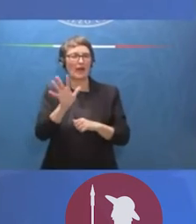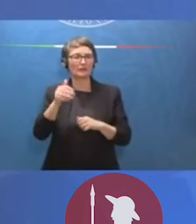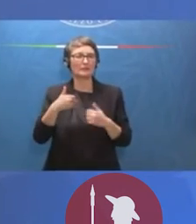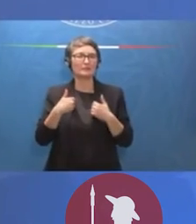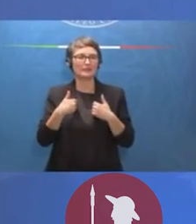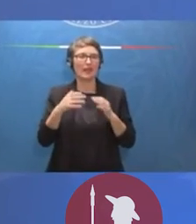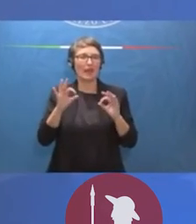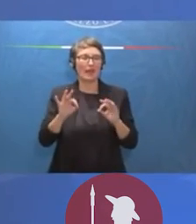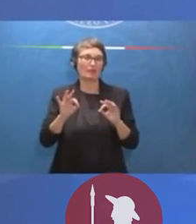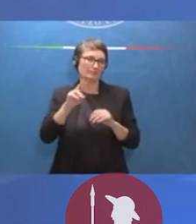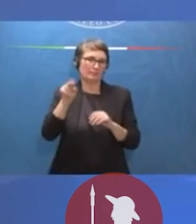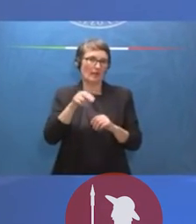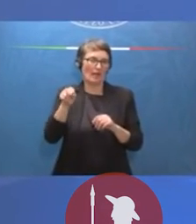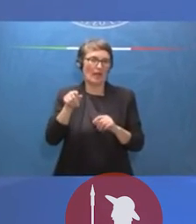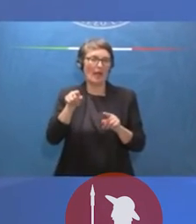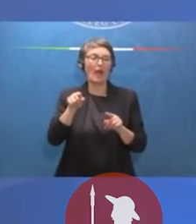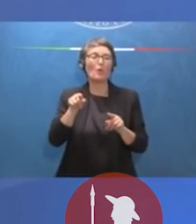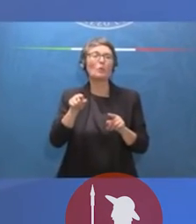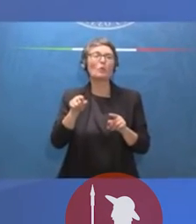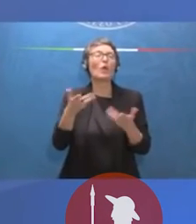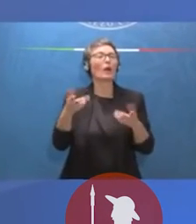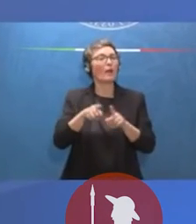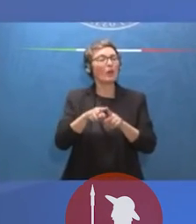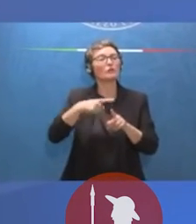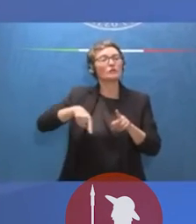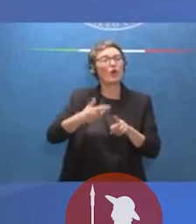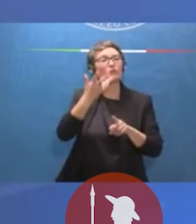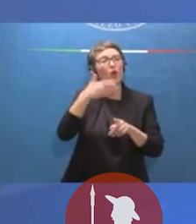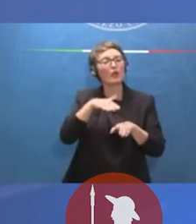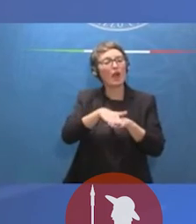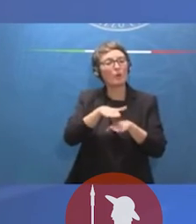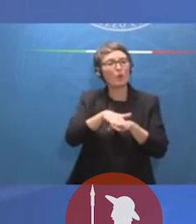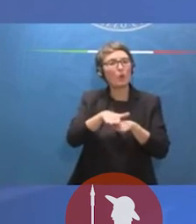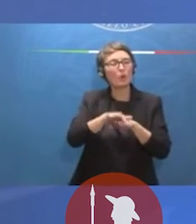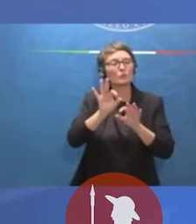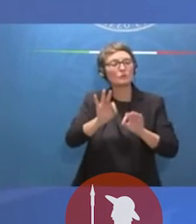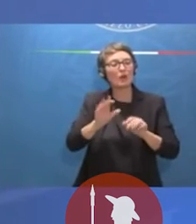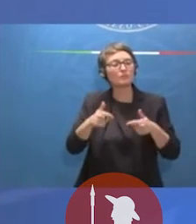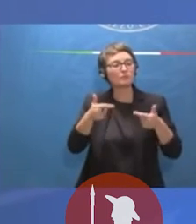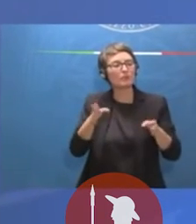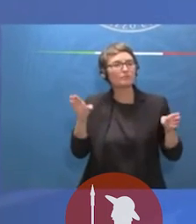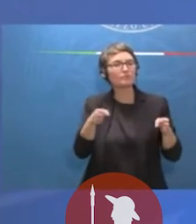decreto anti-rave e la ripresa della finta guerra infinita alle ONG, molto di più bolle in pentola.